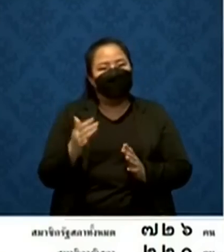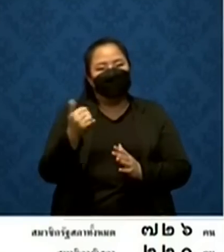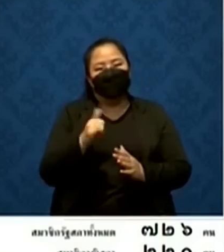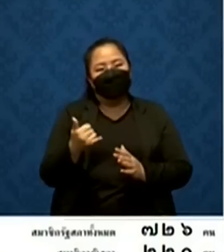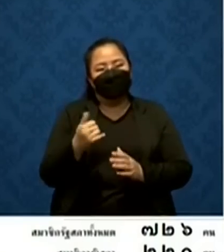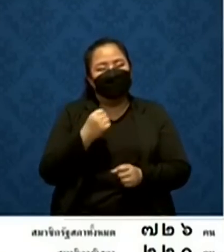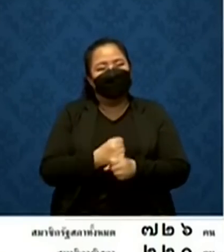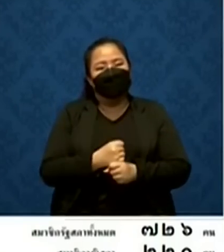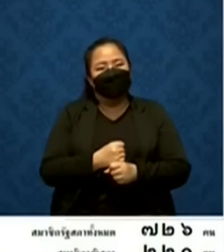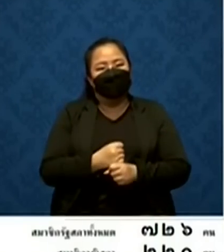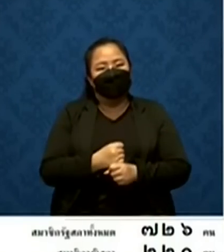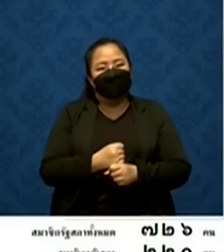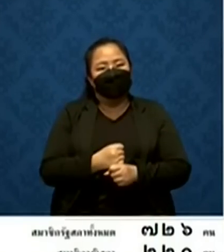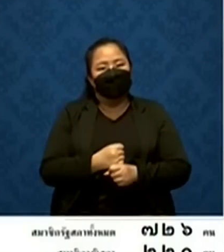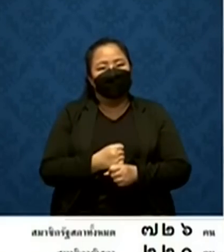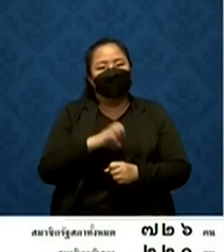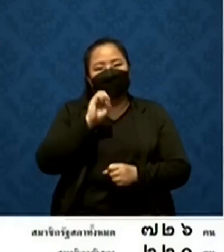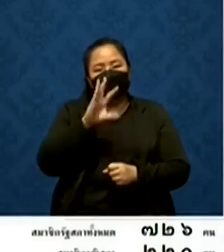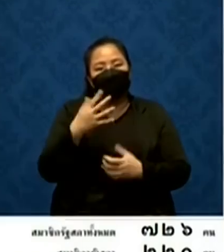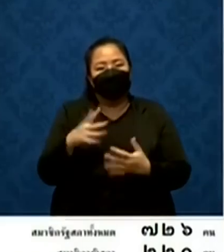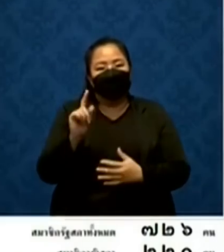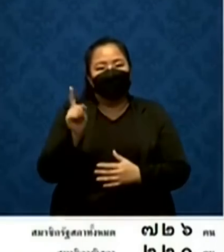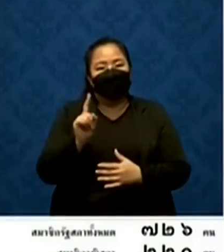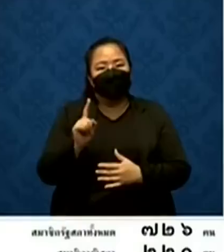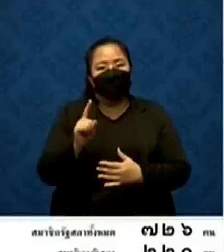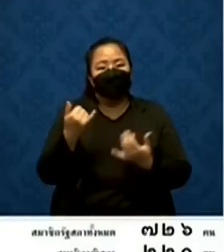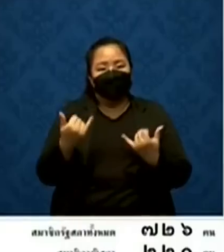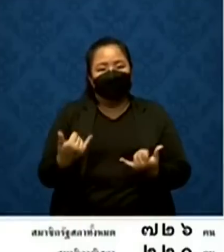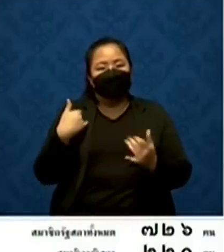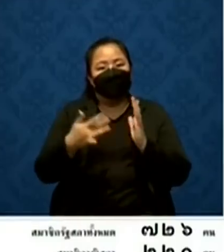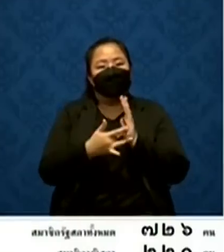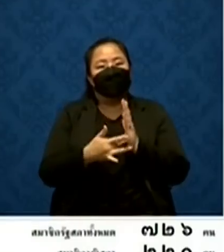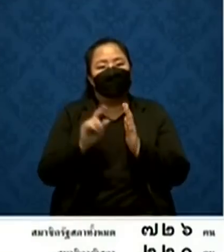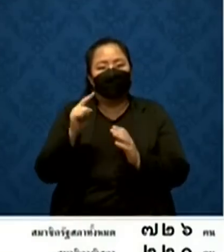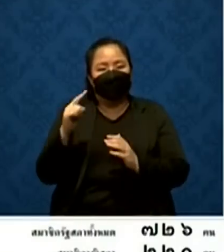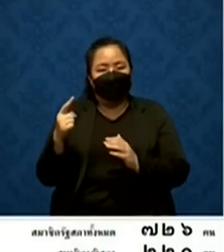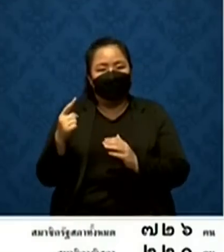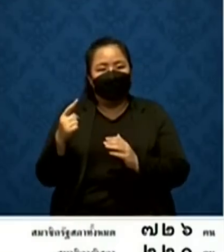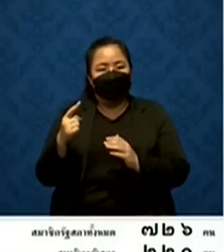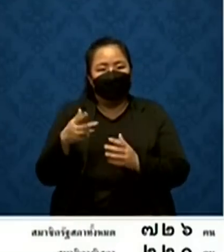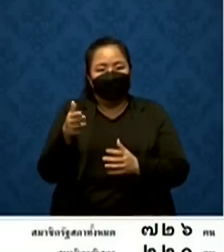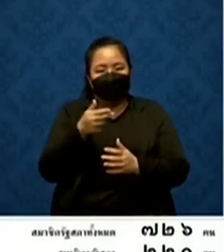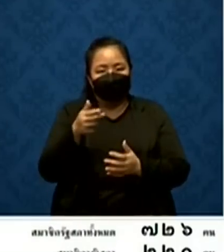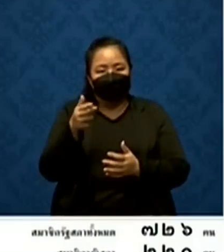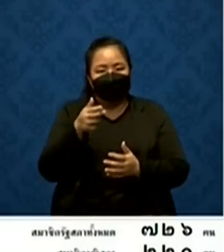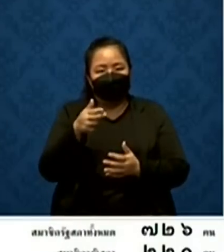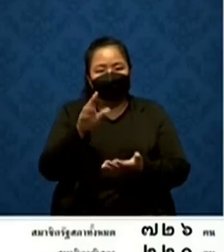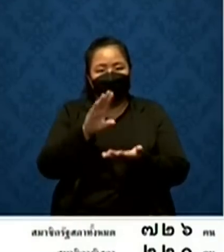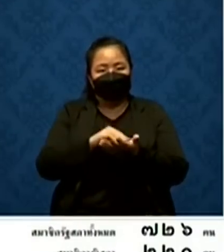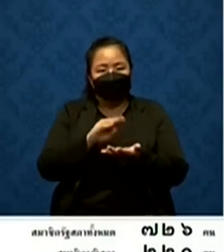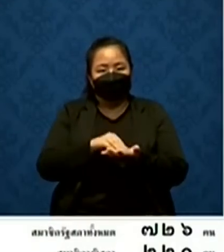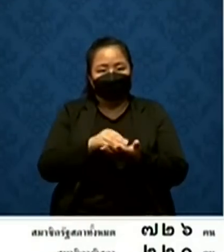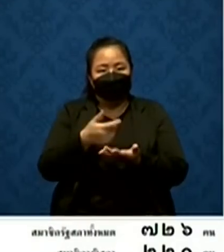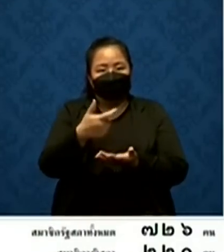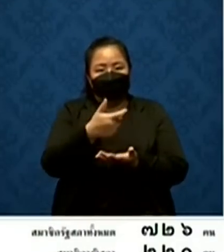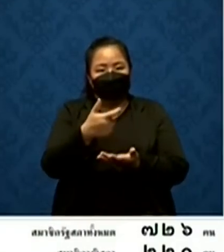พรรคแกนหลักแล้วก็พรรคตัวแปรอย่างพรรคเศรษฐกิจไทยนะครับมีหลายพรรคอย่างเช่นพรรคประชาธิปัตย์เนี่ยเสียงแตกเป็น2ท